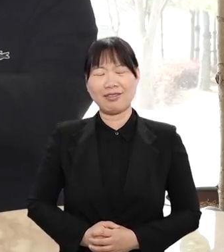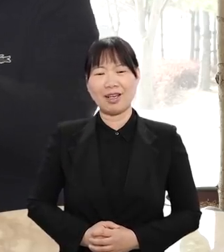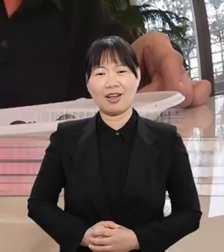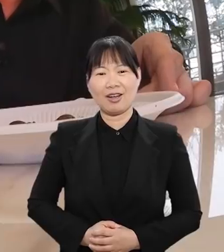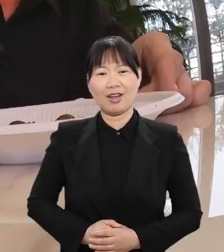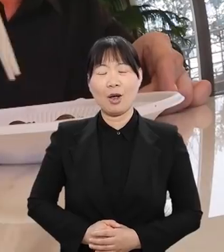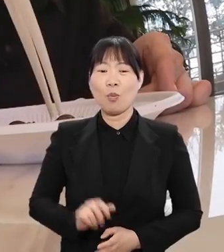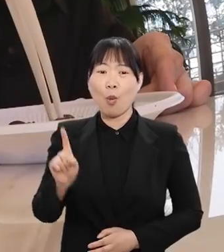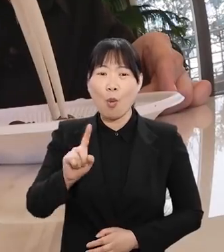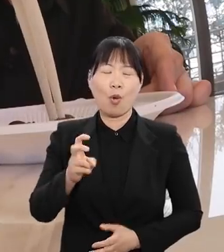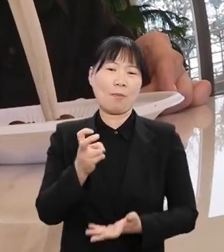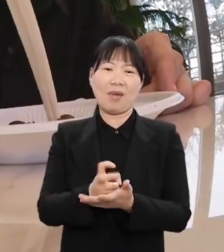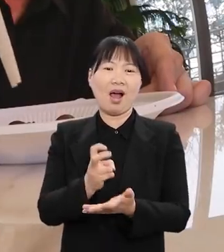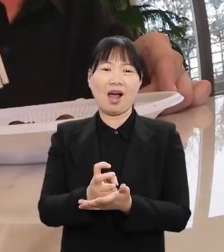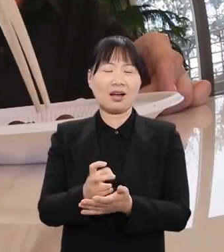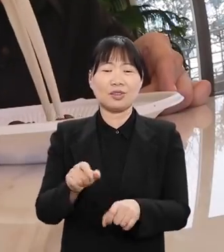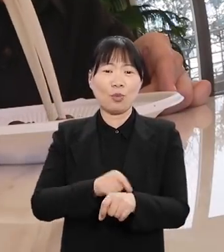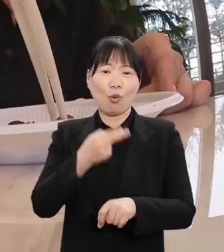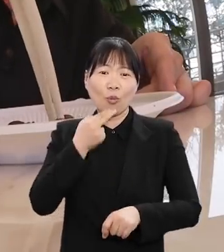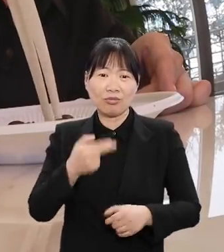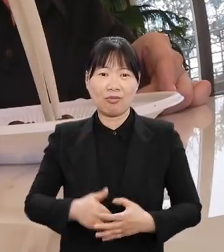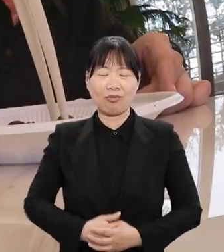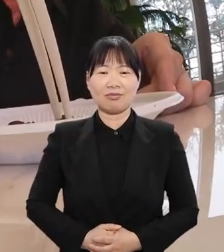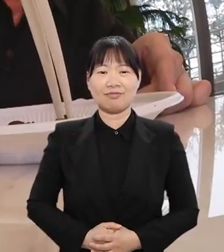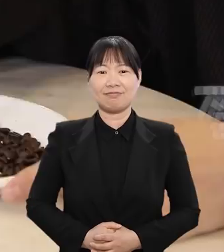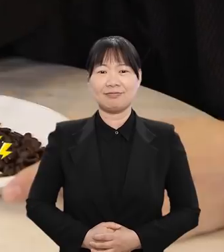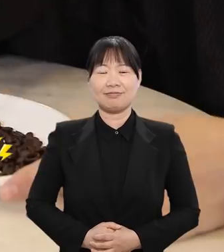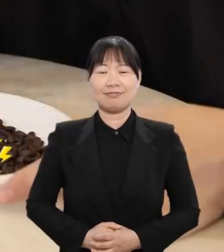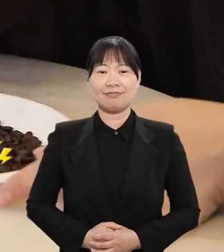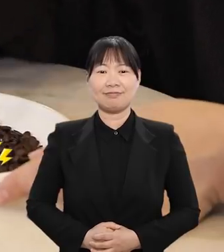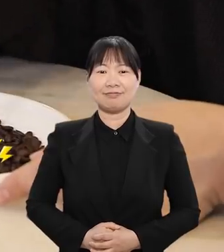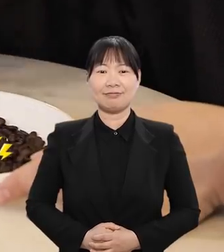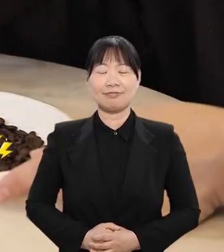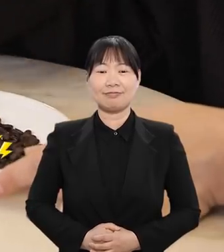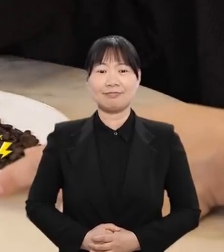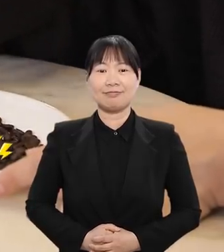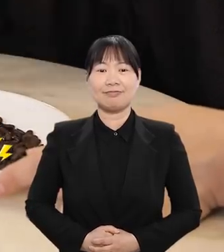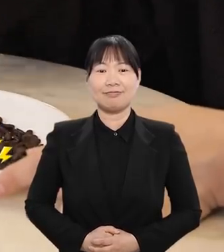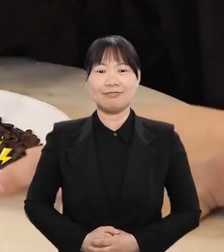엉켜 있었어. 잡아야 되는 그런 룰이 없잖아. 몇 센치를.